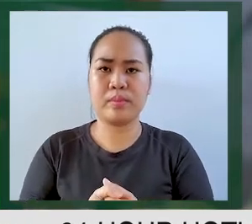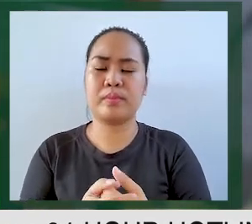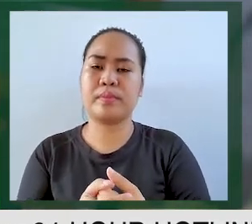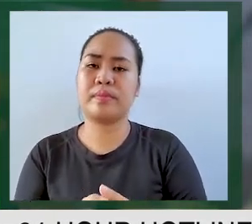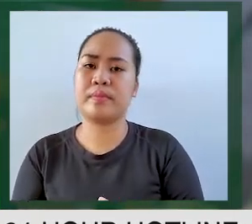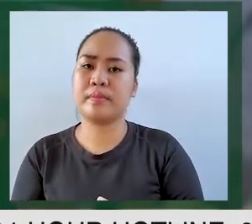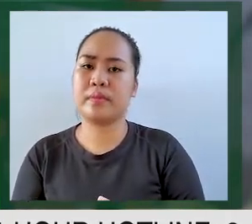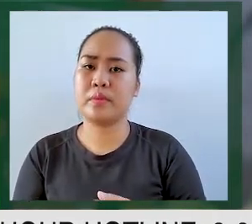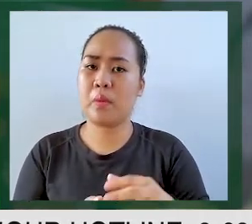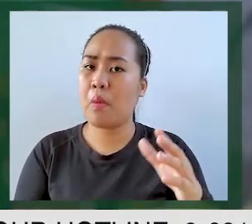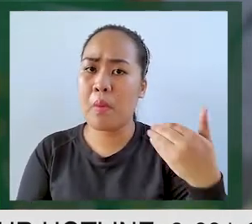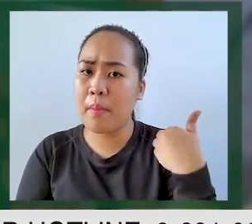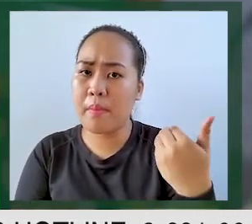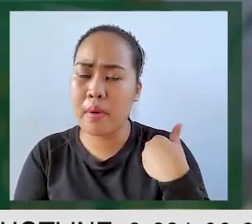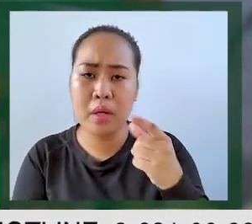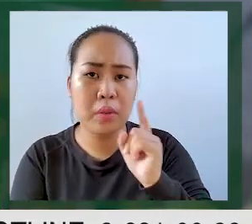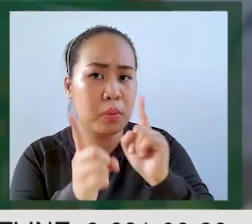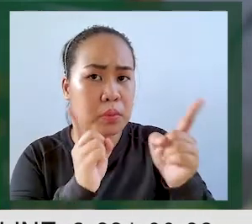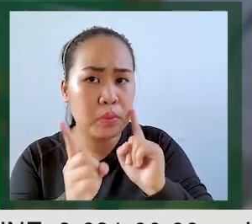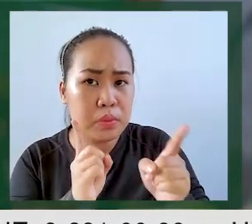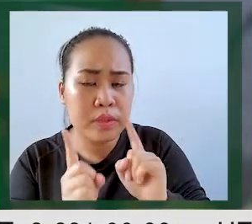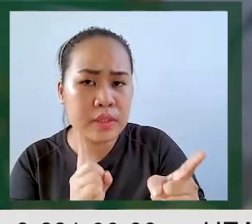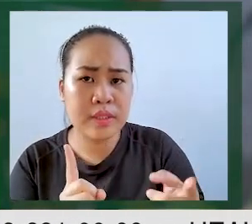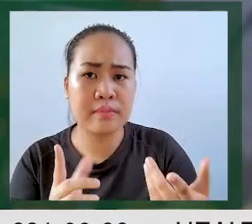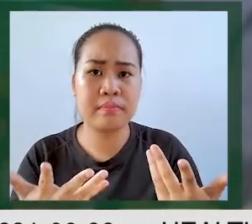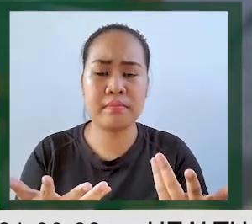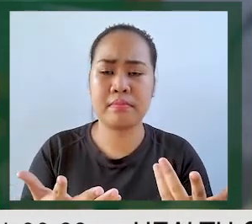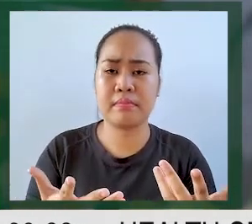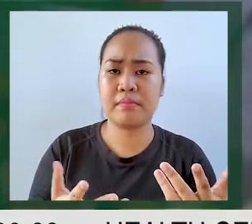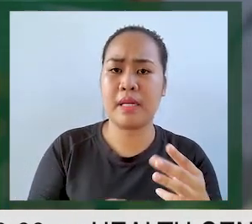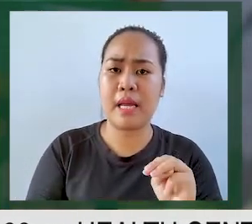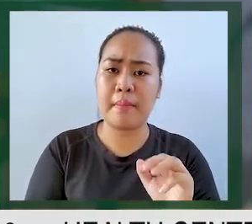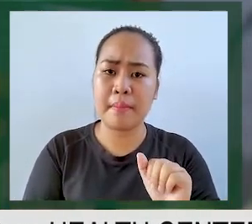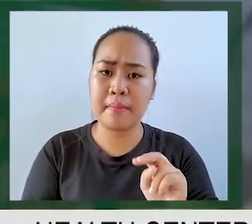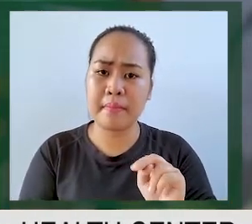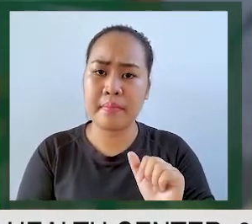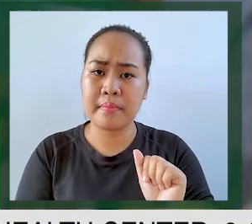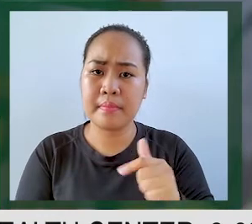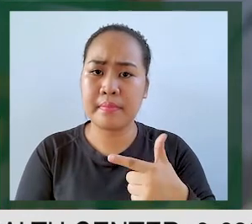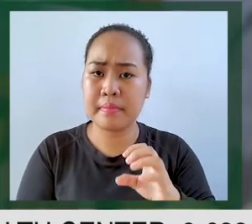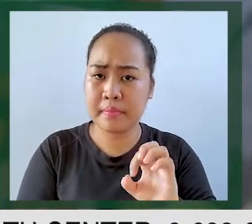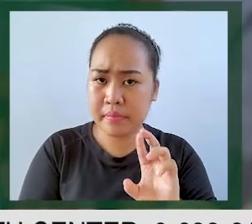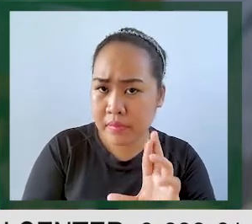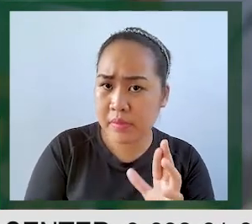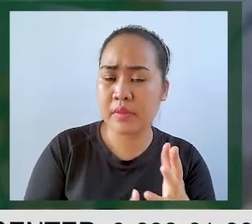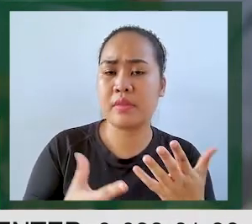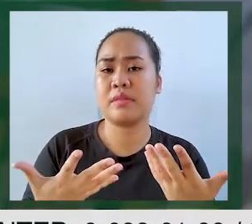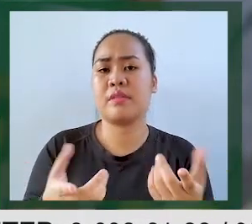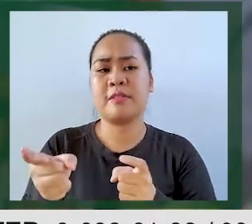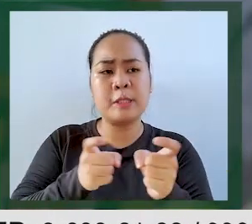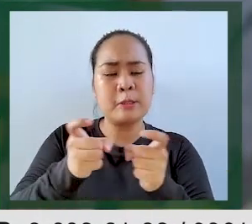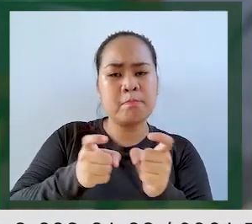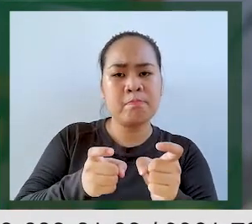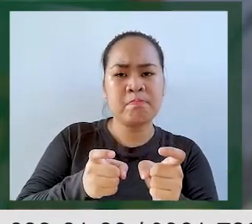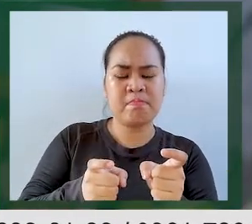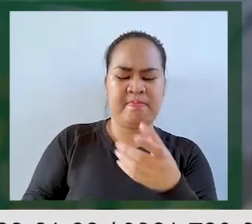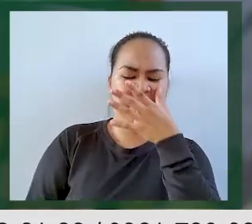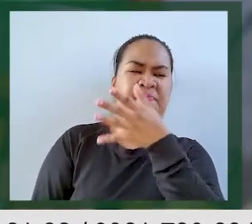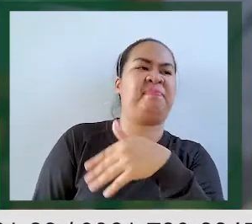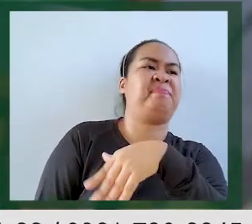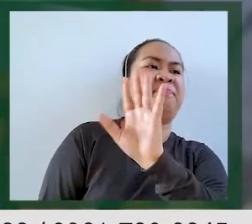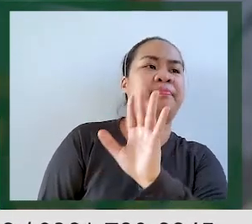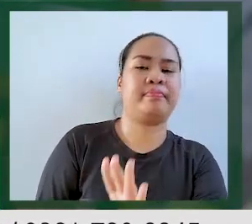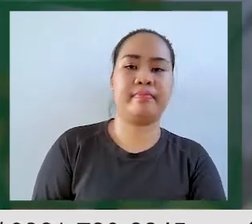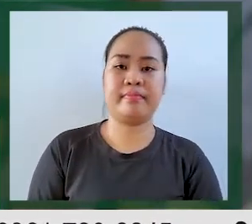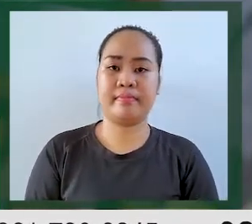Nung pagka pinaparating ko sa kanila itong concern ng mga office workers, kaagad naman sila, sige po, sisilipin